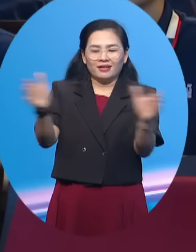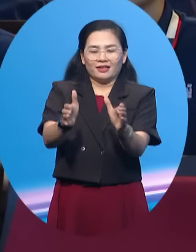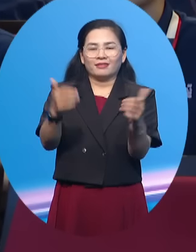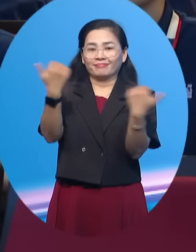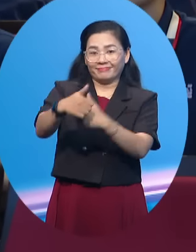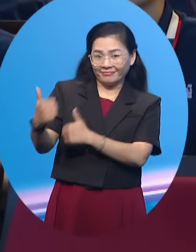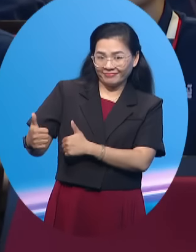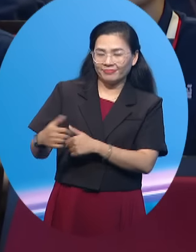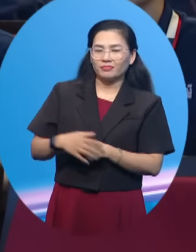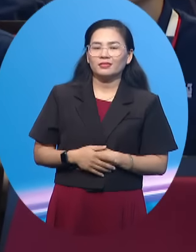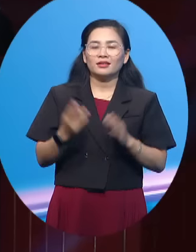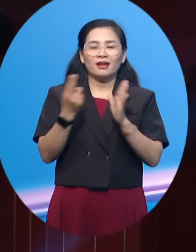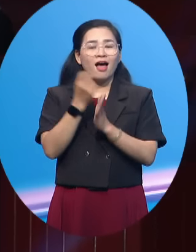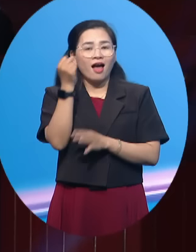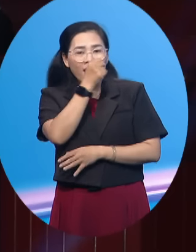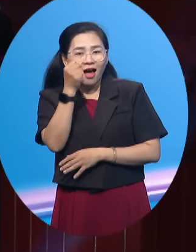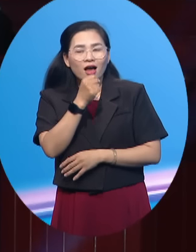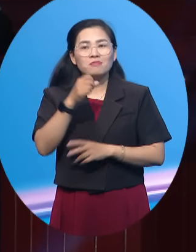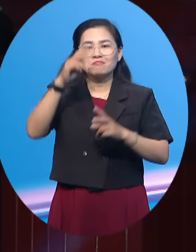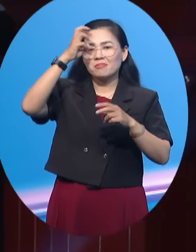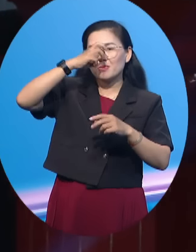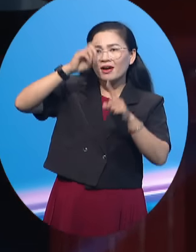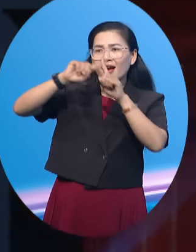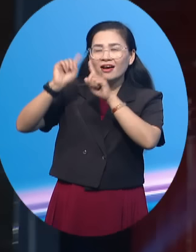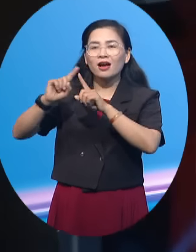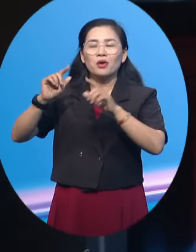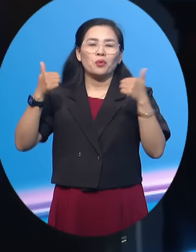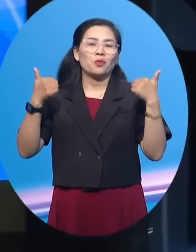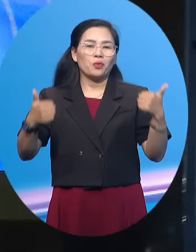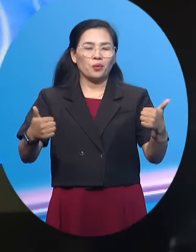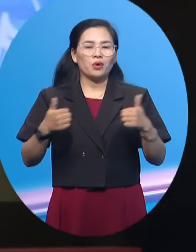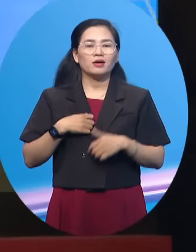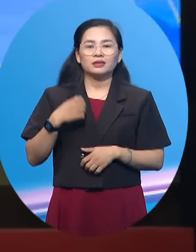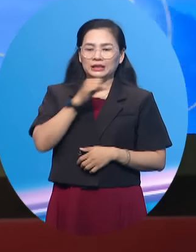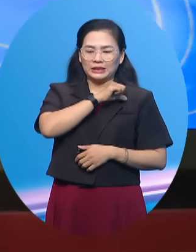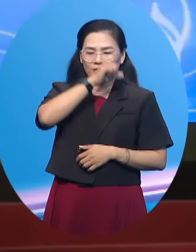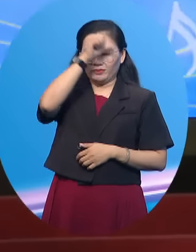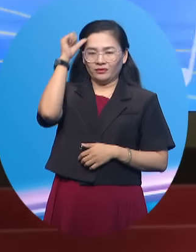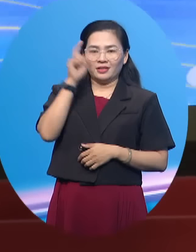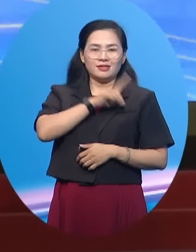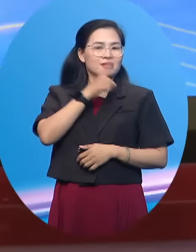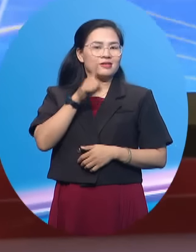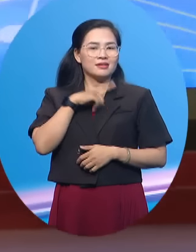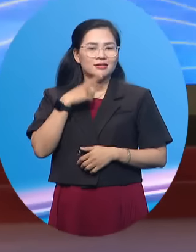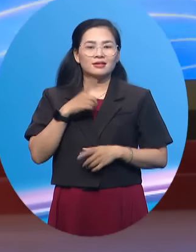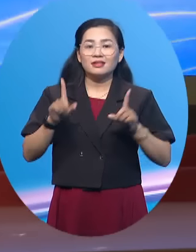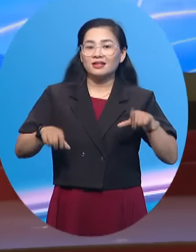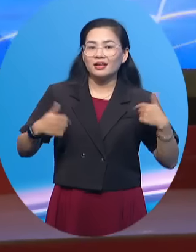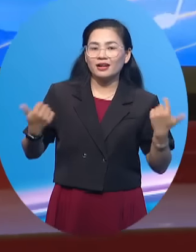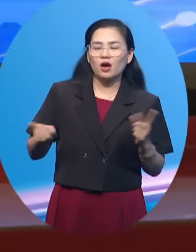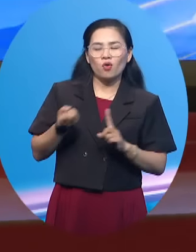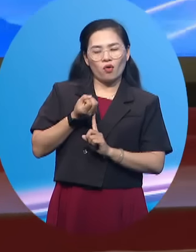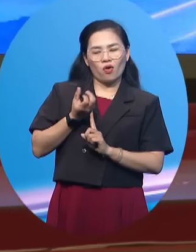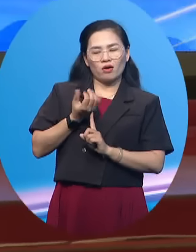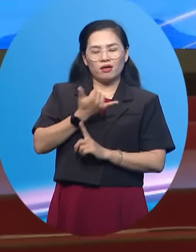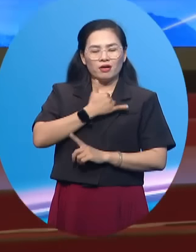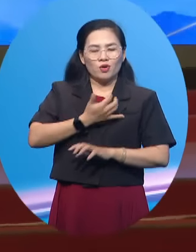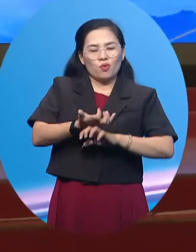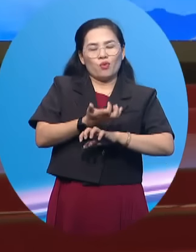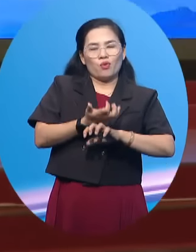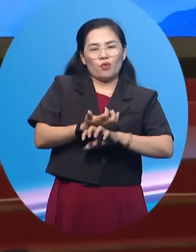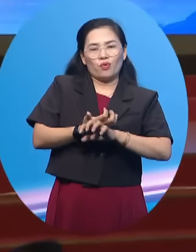thức. Mỗi tiết mục không chỉ mang đến một màu sắc nghệ thuật riêng, mà còn là dịp để mỗi sinh viên trường Đại học Tôn Đức Thắng thắp sáng lên ngọn lửa yêu quê